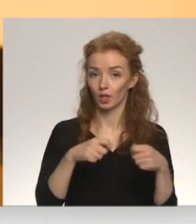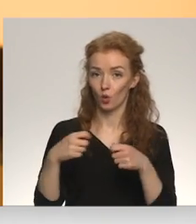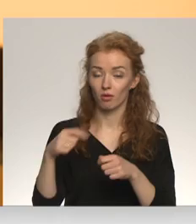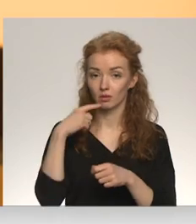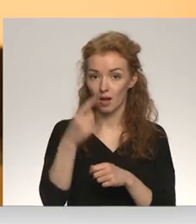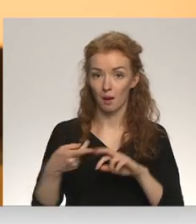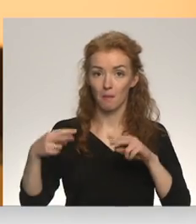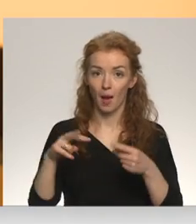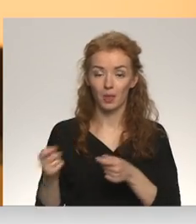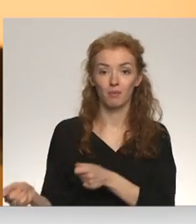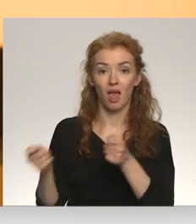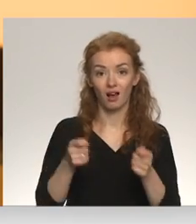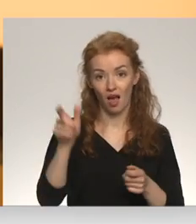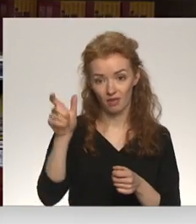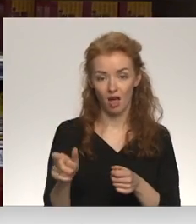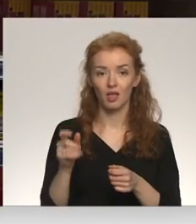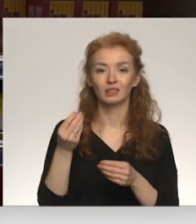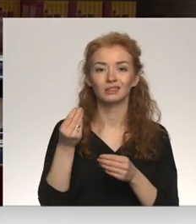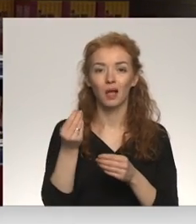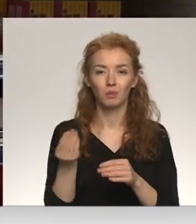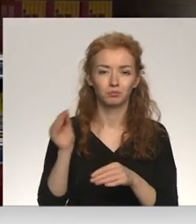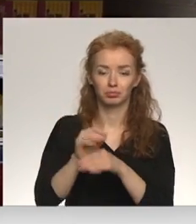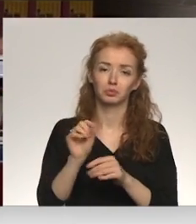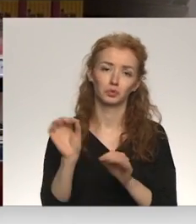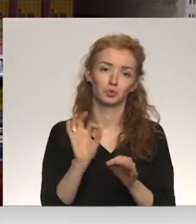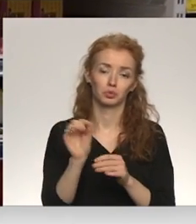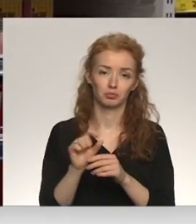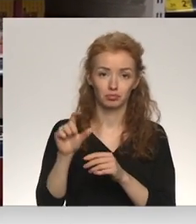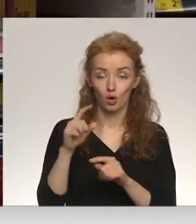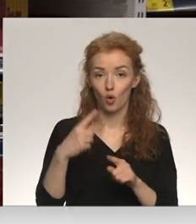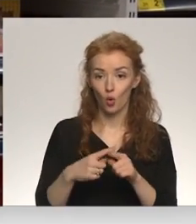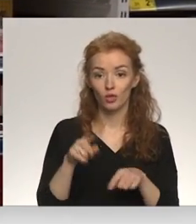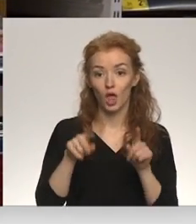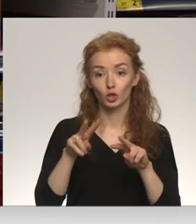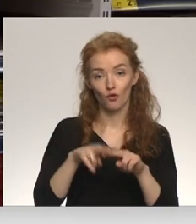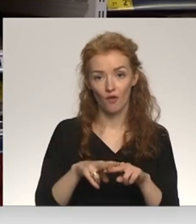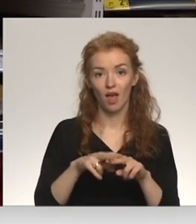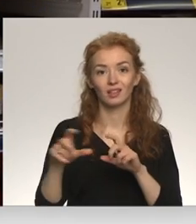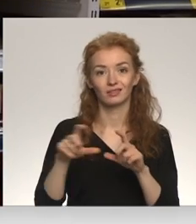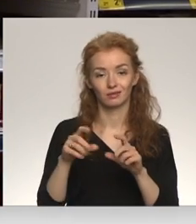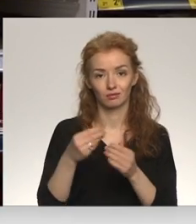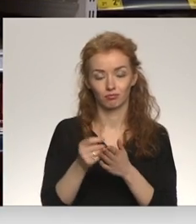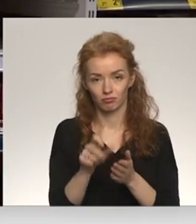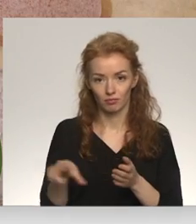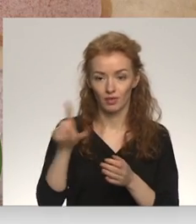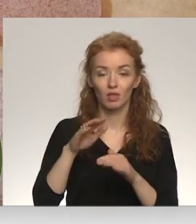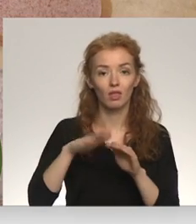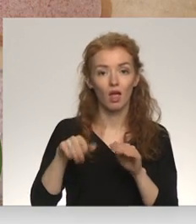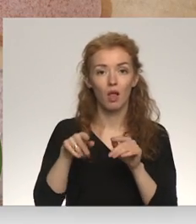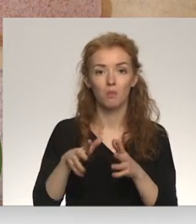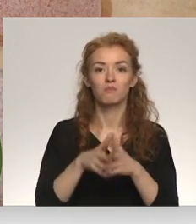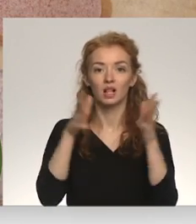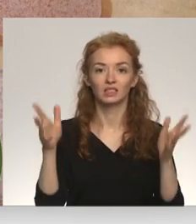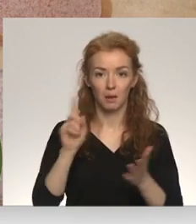mainot piegādātāju, sāls cenas pieaugums nav būtisks. Tam, ka dažos veikalos sāls maksā ievērojami vairāk vainēsot tieši